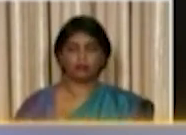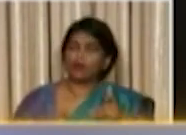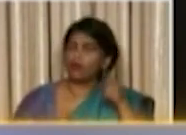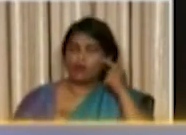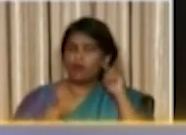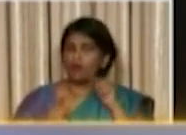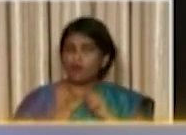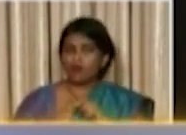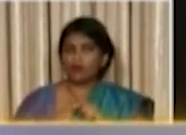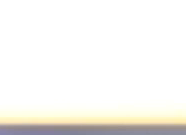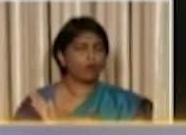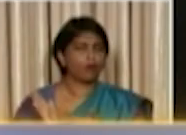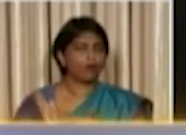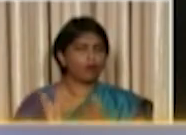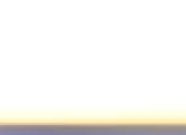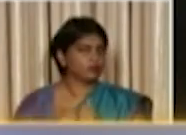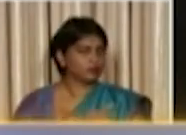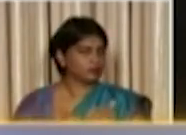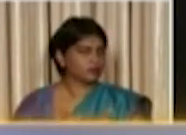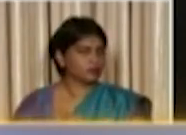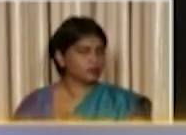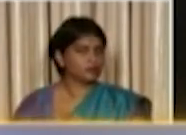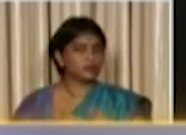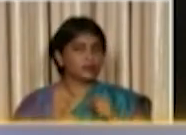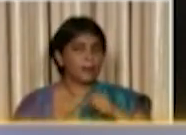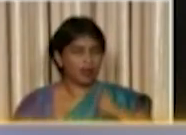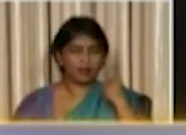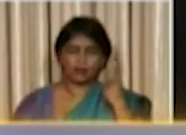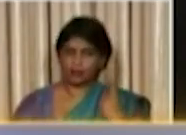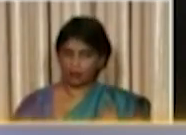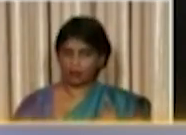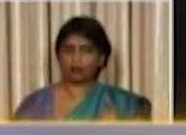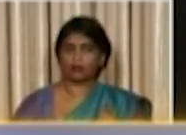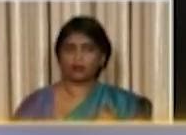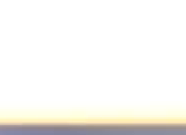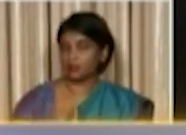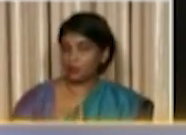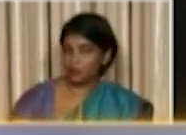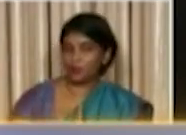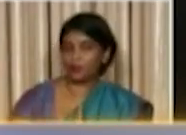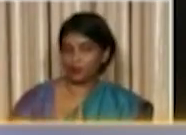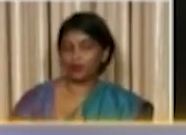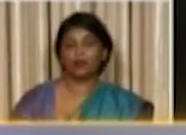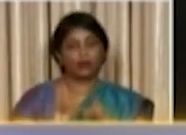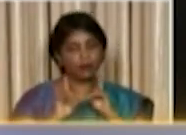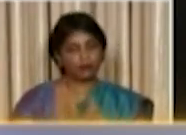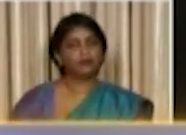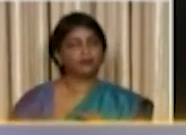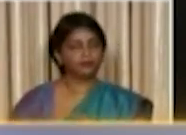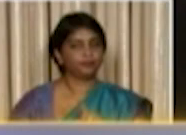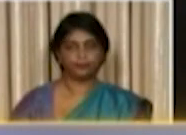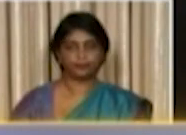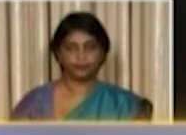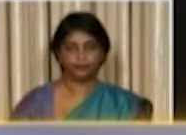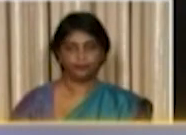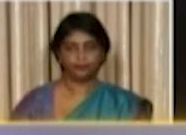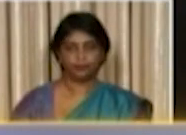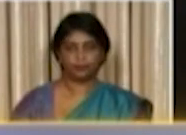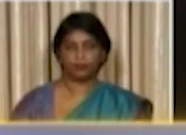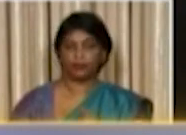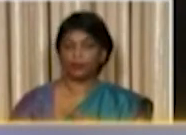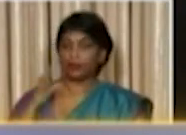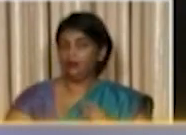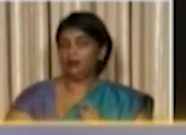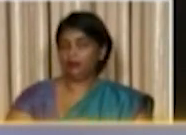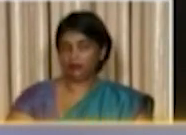සඳහාද මේක ක්‍රියාත්මක කරන්නේ? අද පළාත් සභා එකකටවත් මහජන නියෝජිතවරු නැහැ. ඒ නිසා මම ඔබතුමාගෙන් ඉල්ලීමක් කරනවා